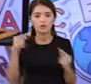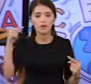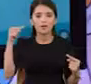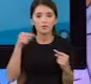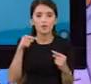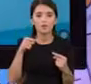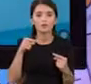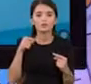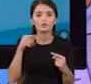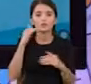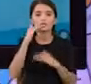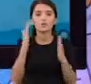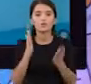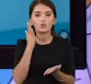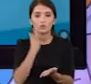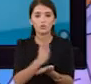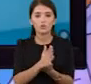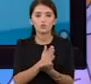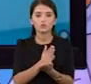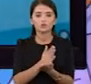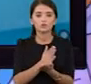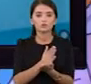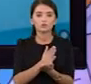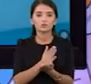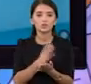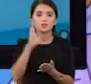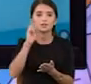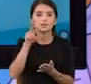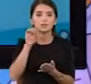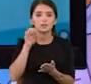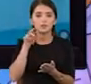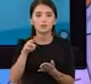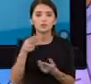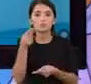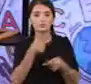qarama-qarshi tomonlari bor ekan. Unday bo'lsa, Salim